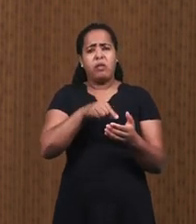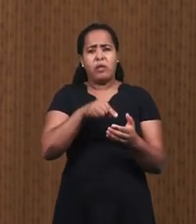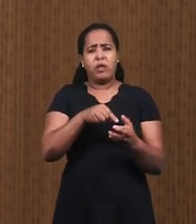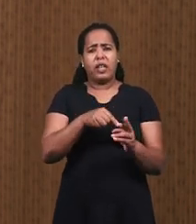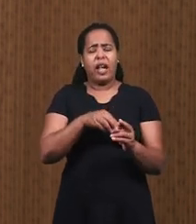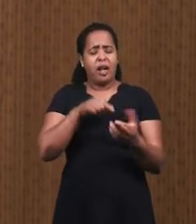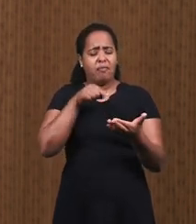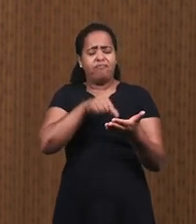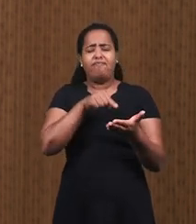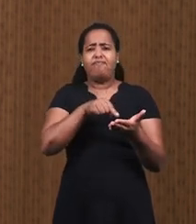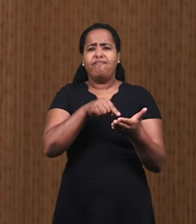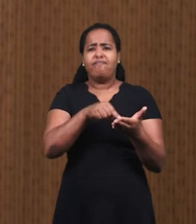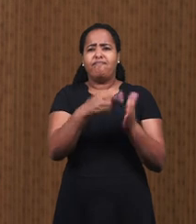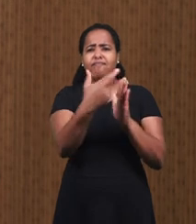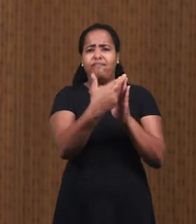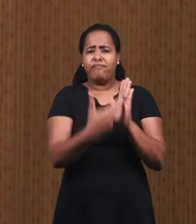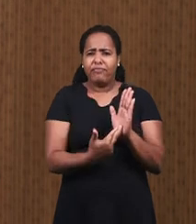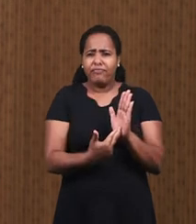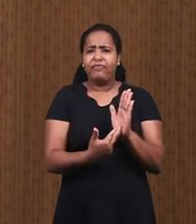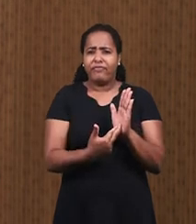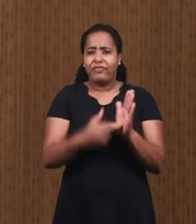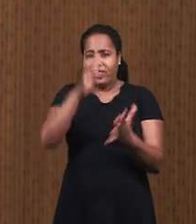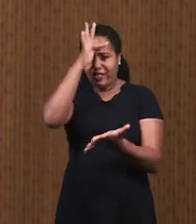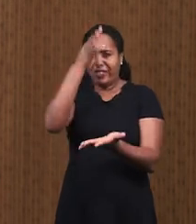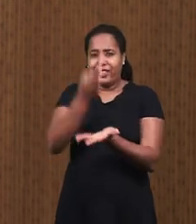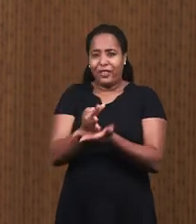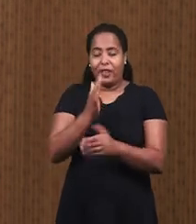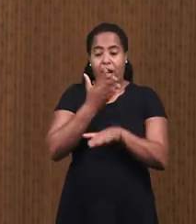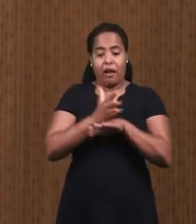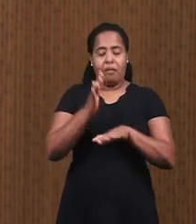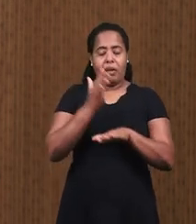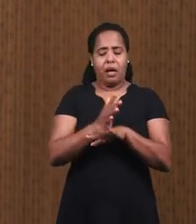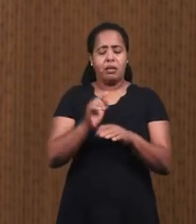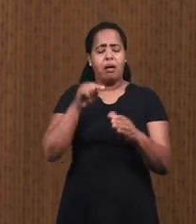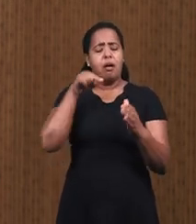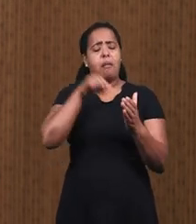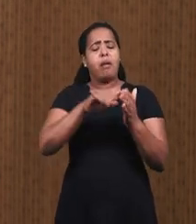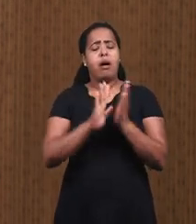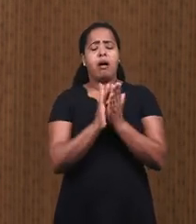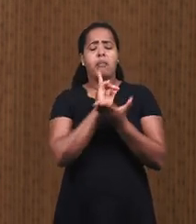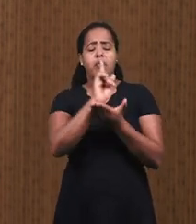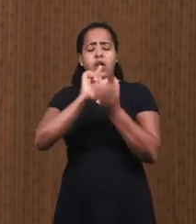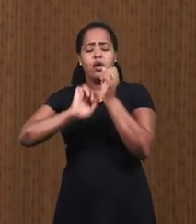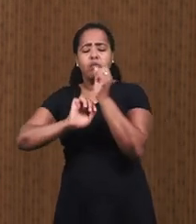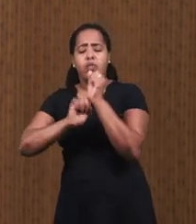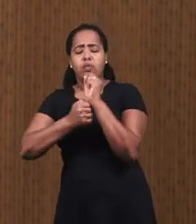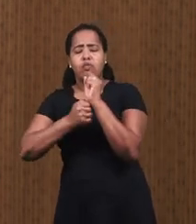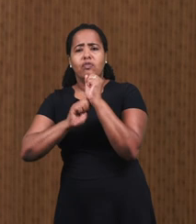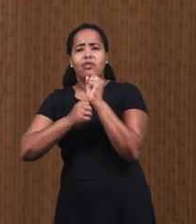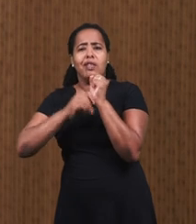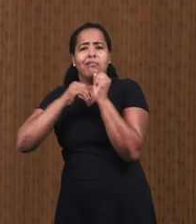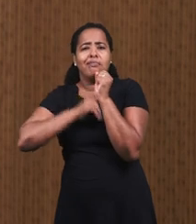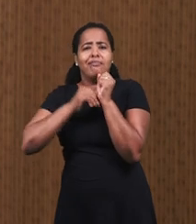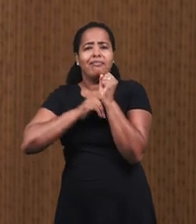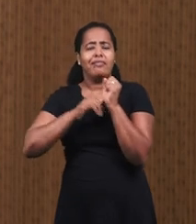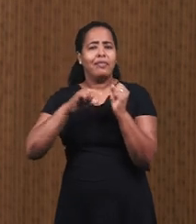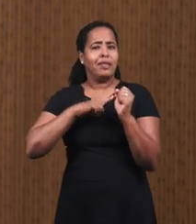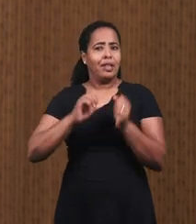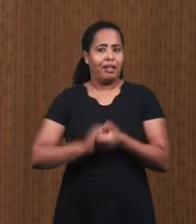seule règle de foi et pratique. Mais la Bible, elle garde en elle un secret, un mystère.